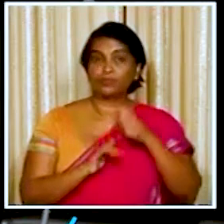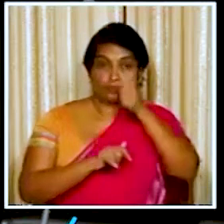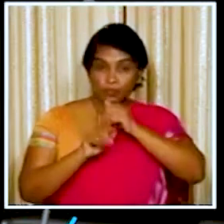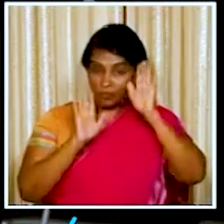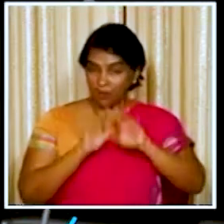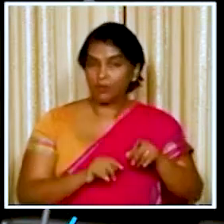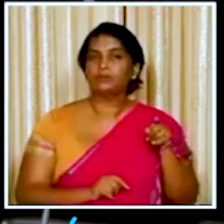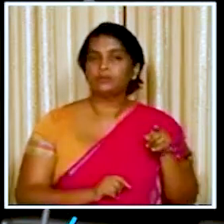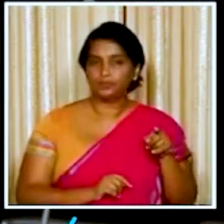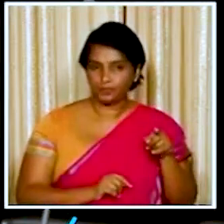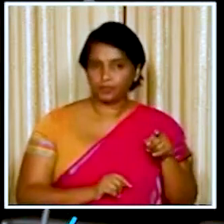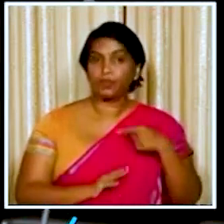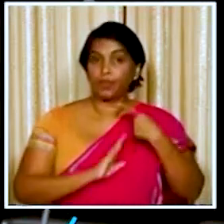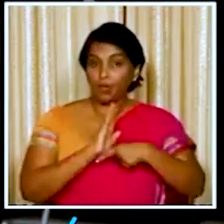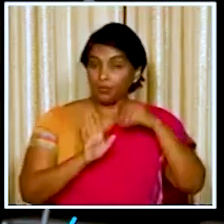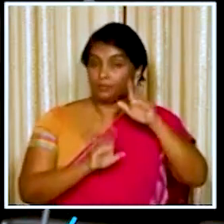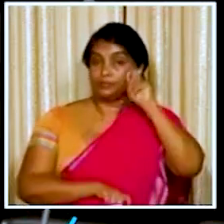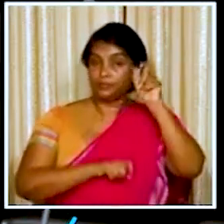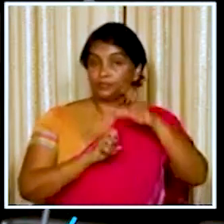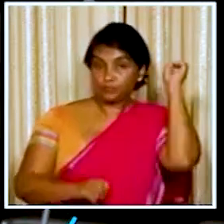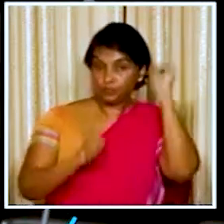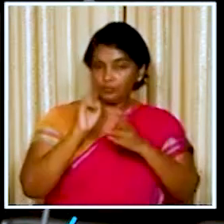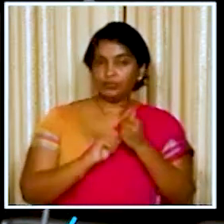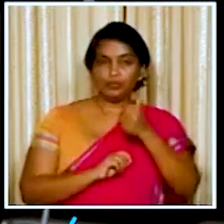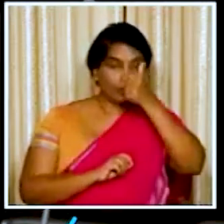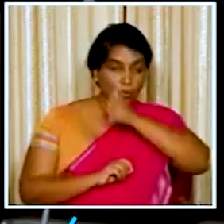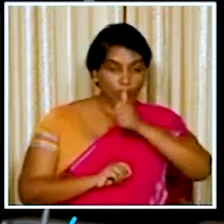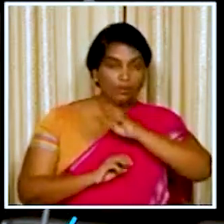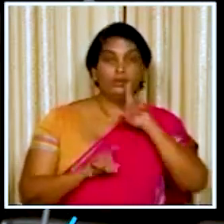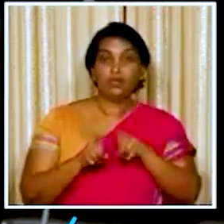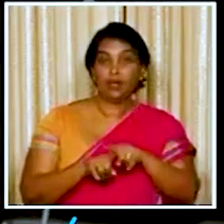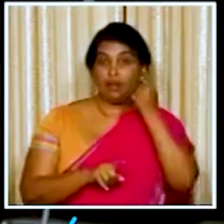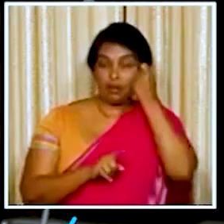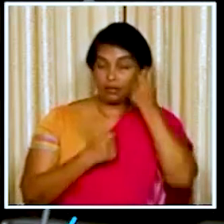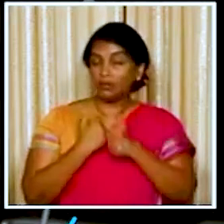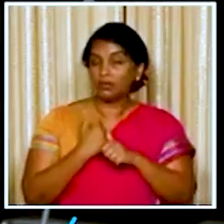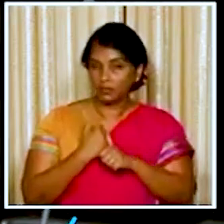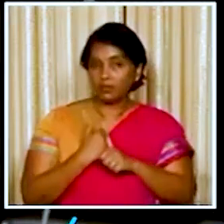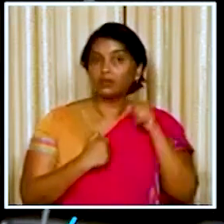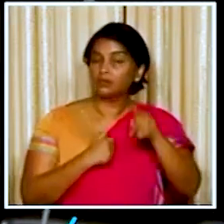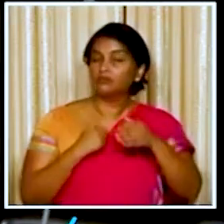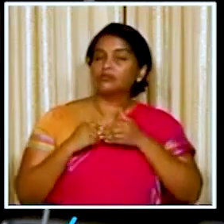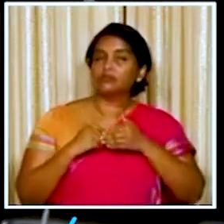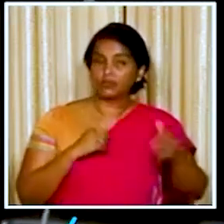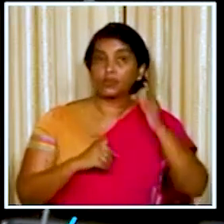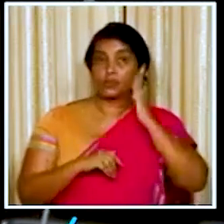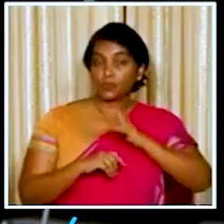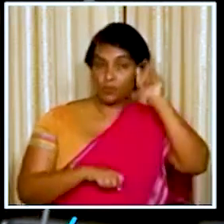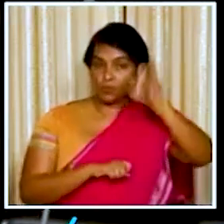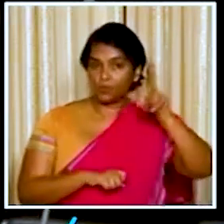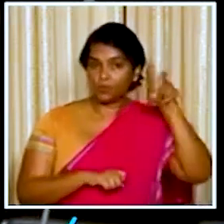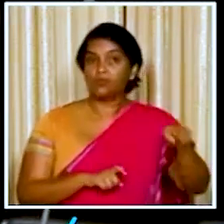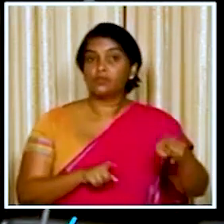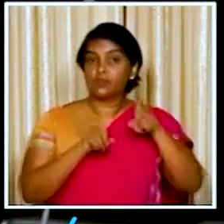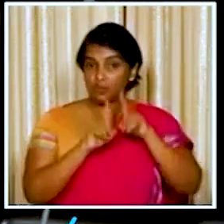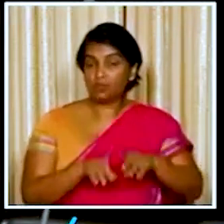කිරීම, රටේ වන මිනිස්සුන්ගේ සල්ලි හොරකම් කරන විදියට මතයක් ගොඩනැගුවාම ඒක හරහා පිටරට ඉන්න මිනිස්සු